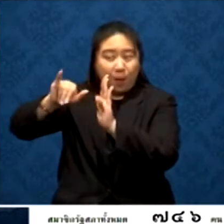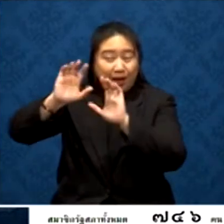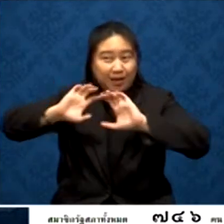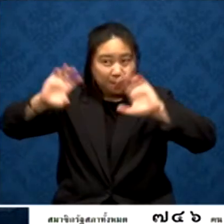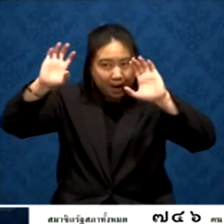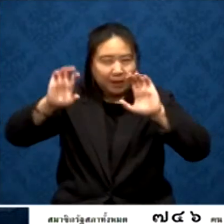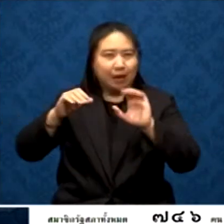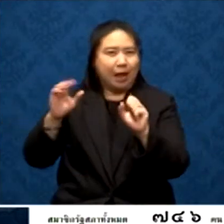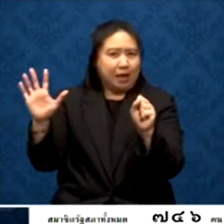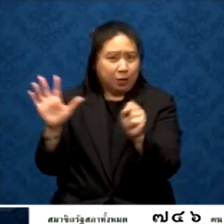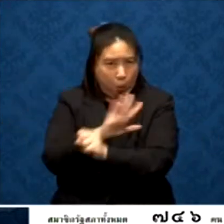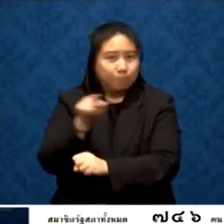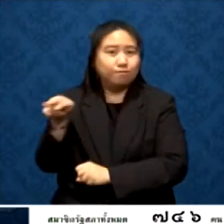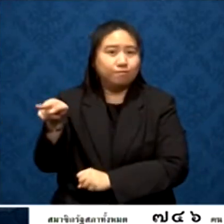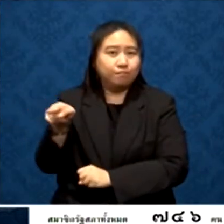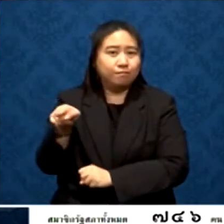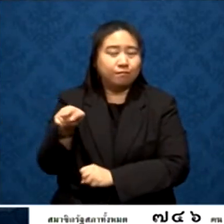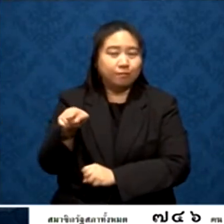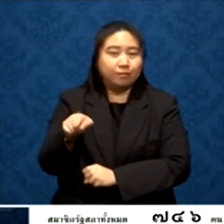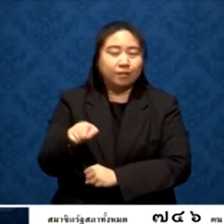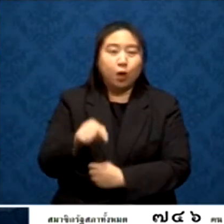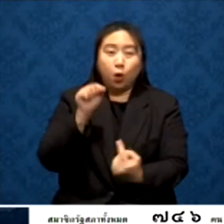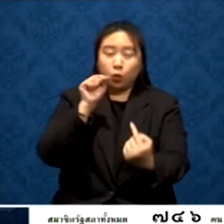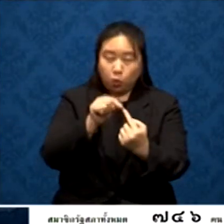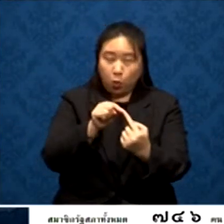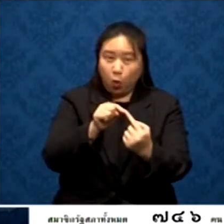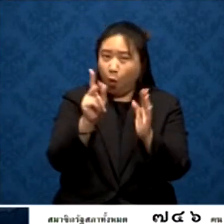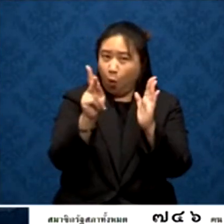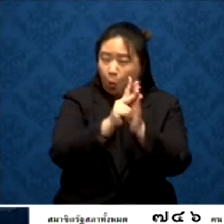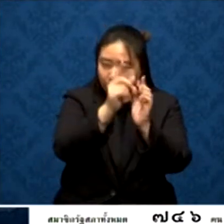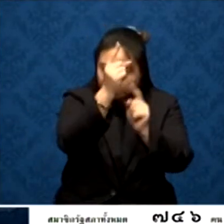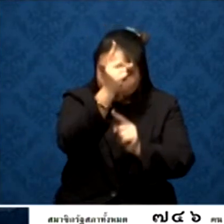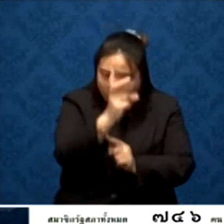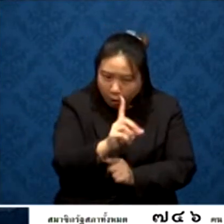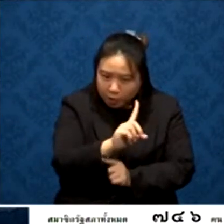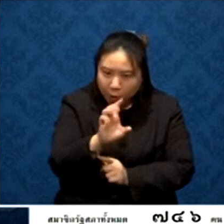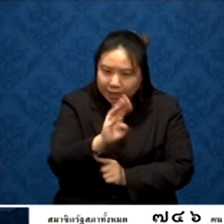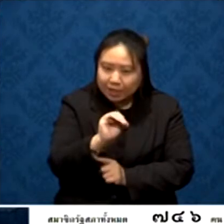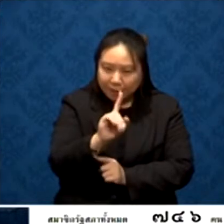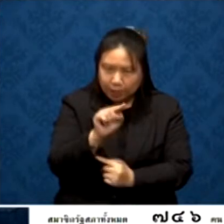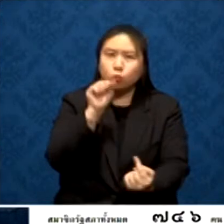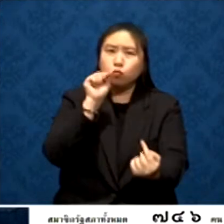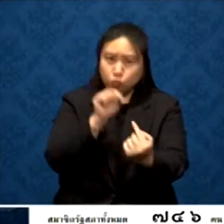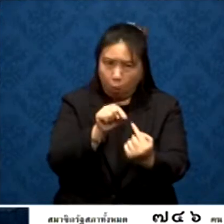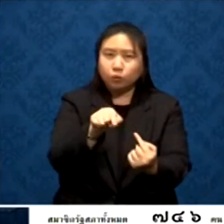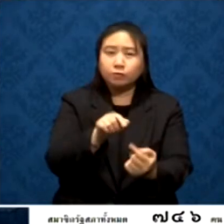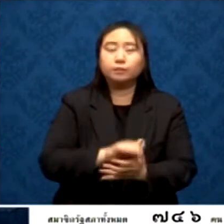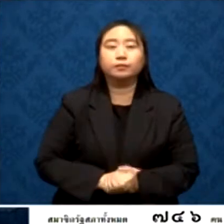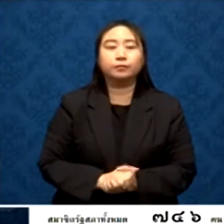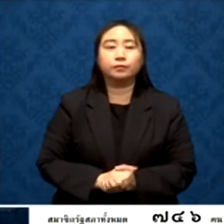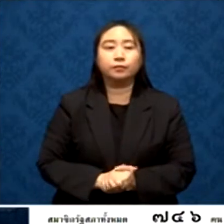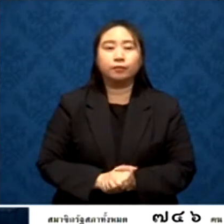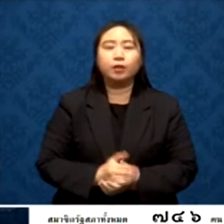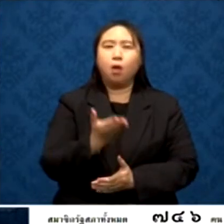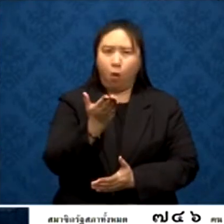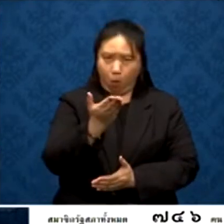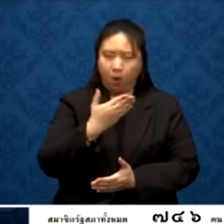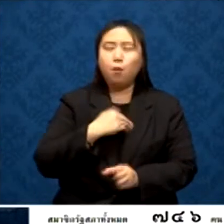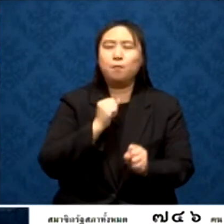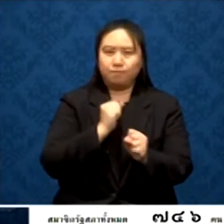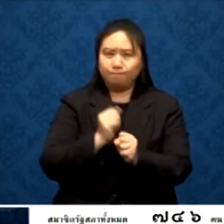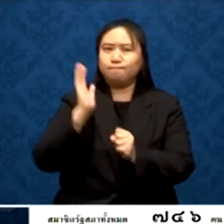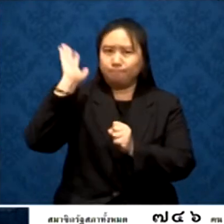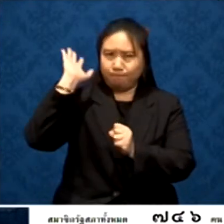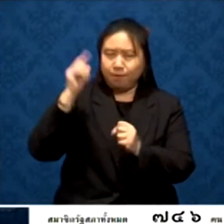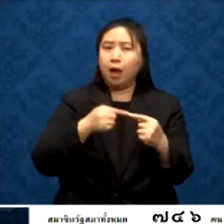านสอดคล้องกับข้อบังคับข้อ141ทุกประการเลยครับขอให้ผมได้เดินต่อเถอะครับท่านประธานครับ